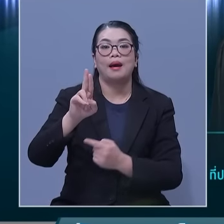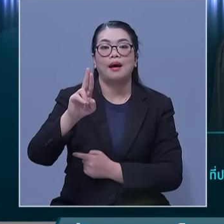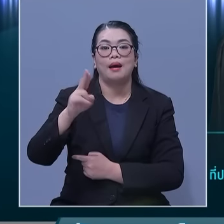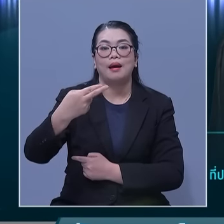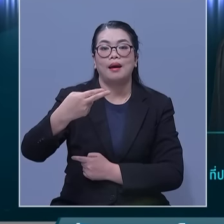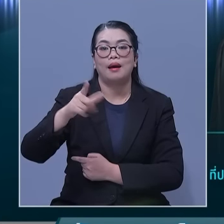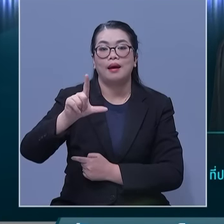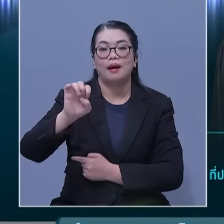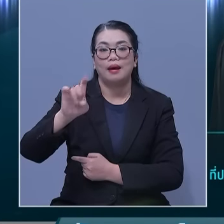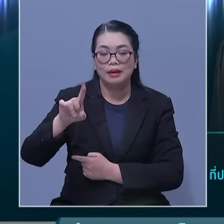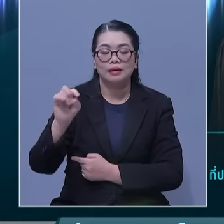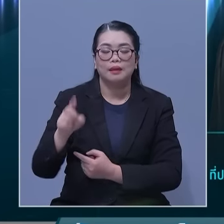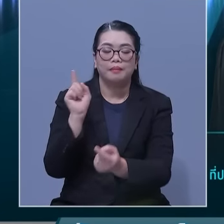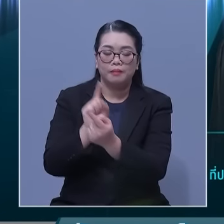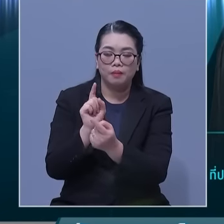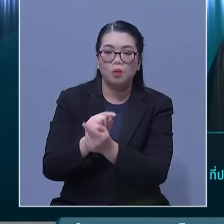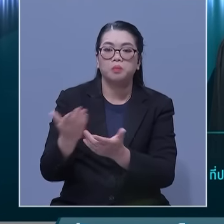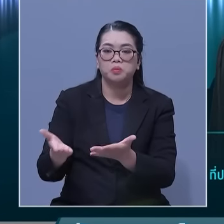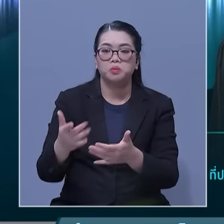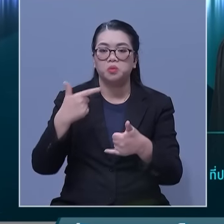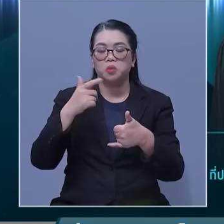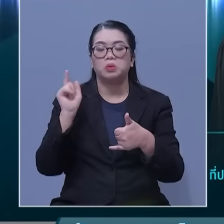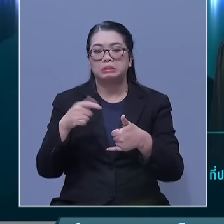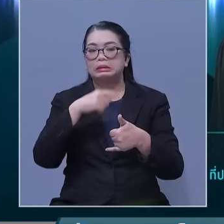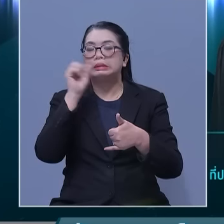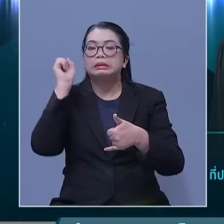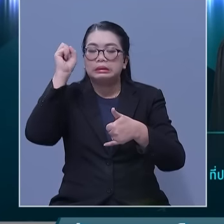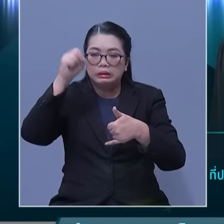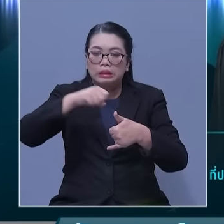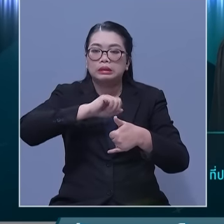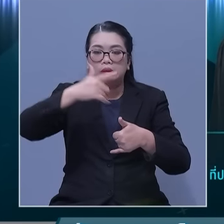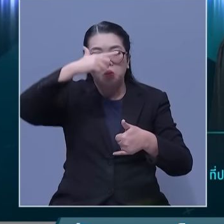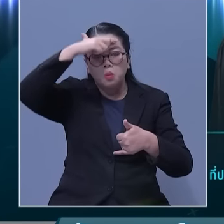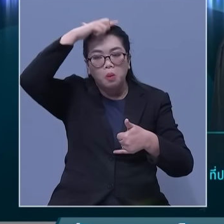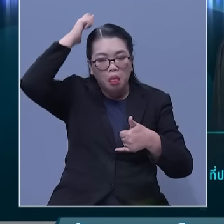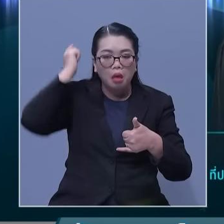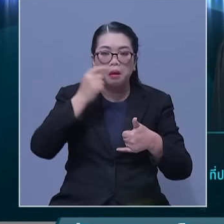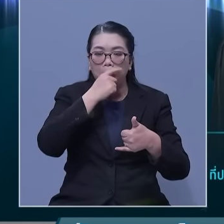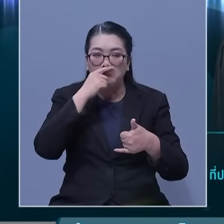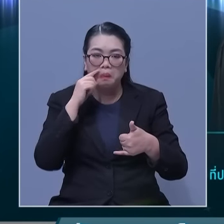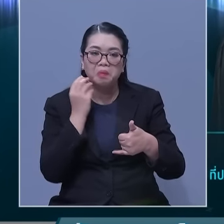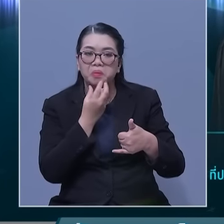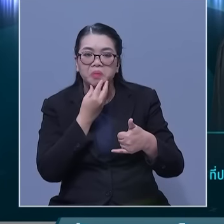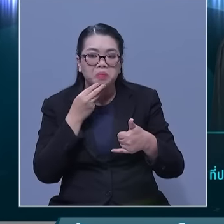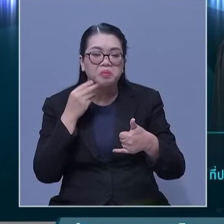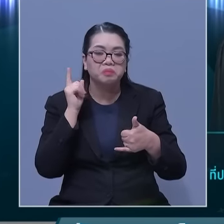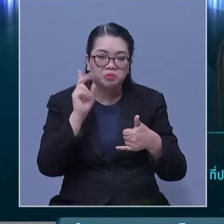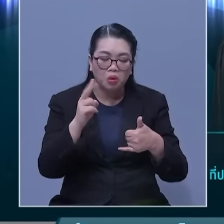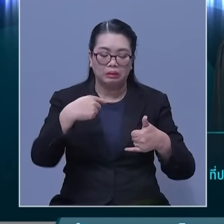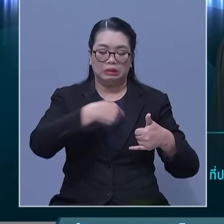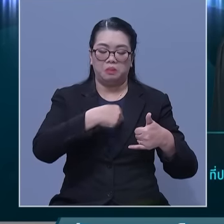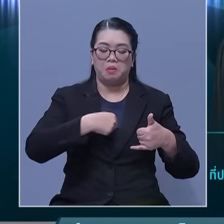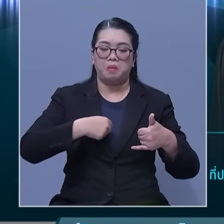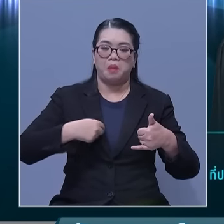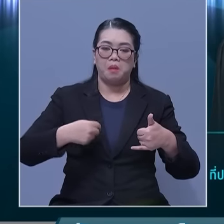สันฐานอืสิ่งที่ทำให้เอ่อพิสูจน์ทราบอะไรในตัวเ้าได้ง่ายเรื่องนึงเนี่ยคือรอยสักอ่า